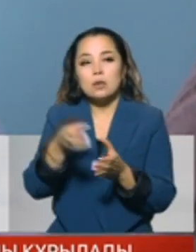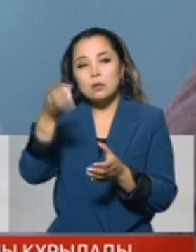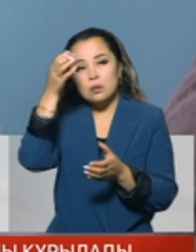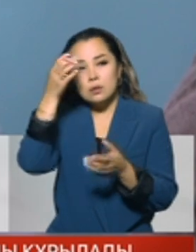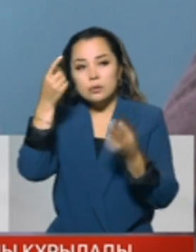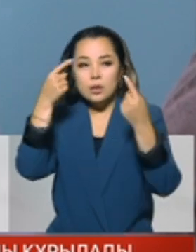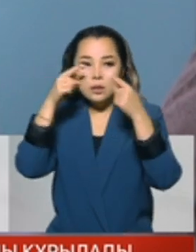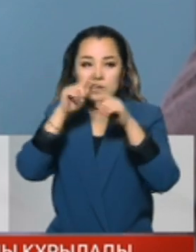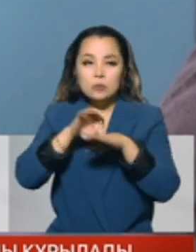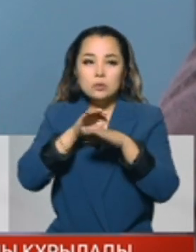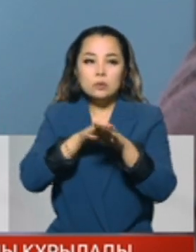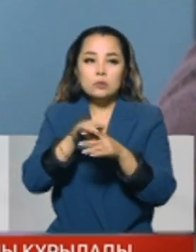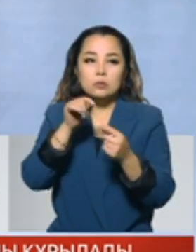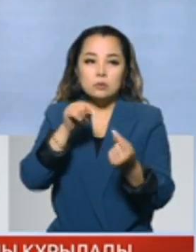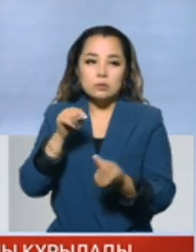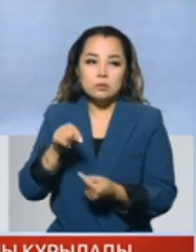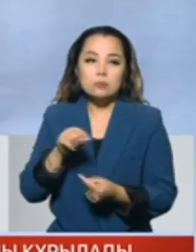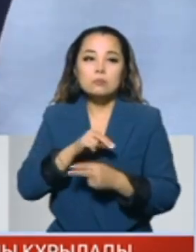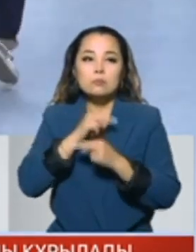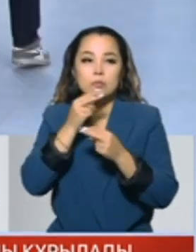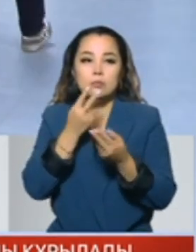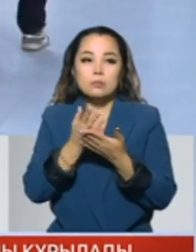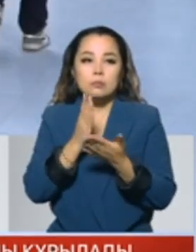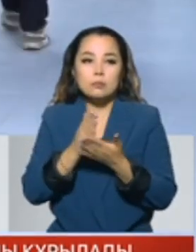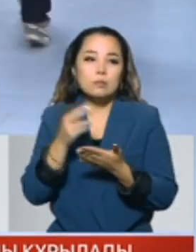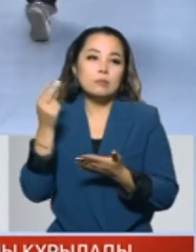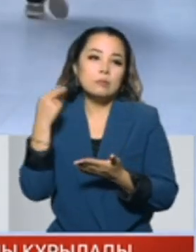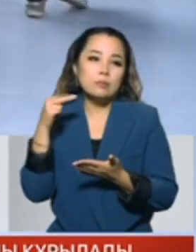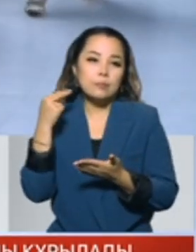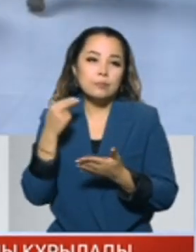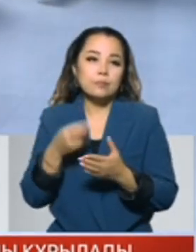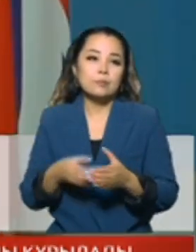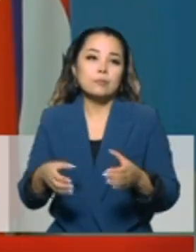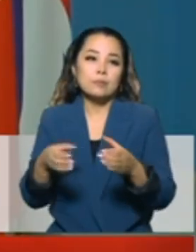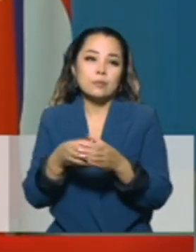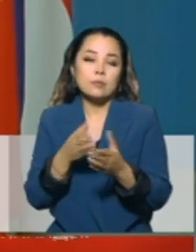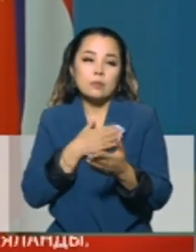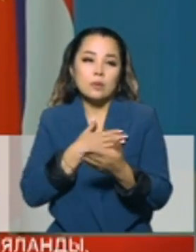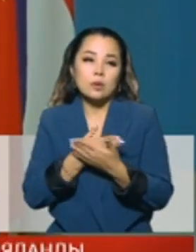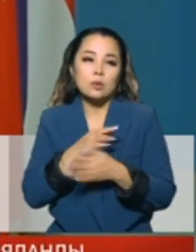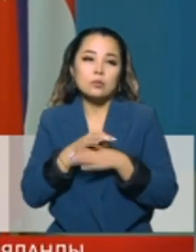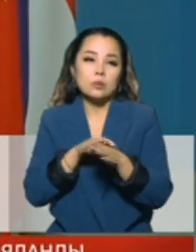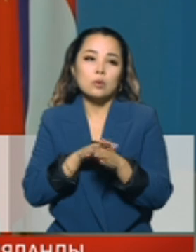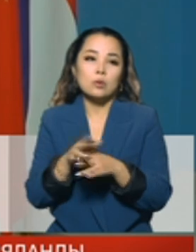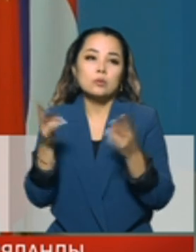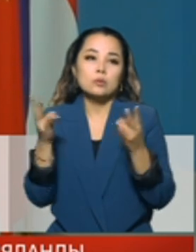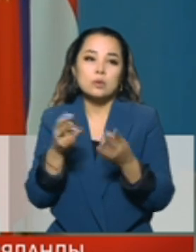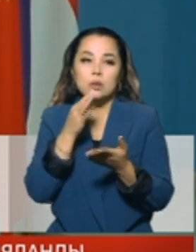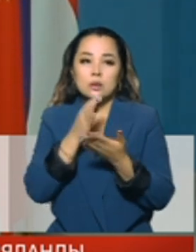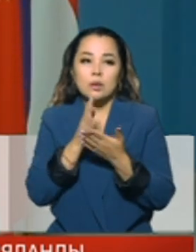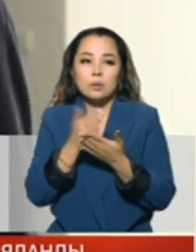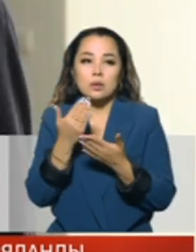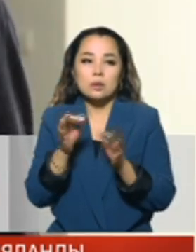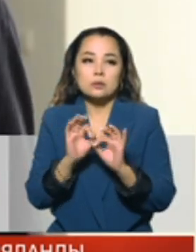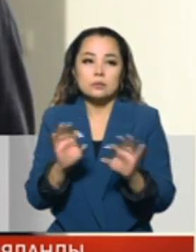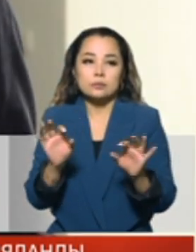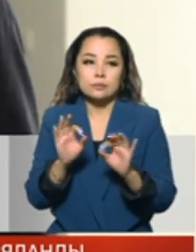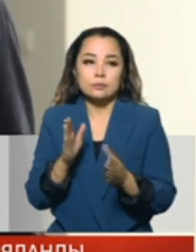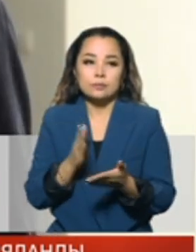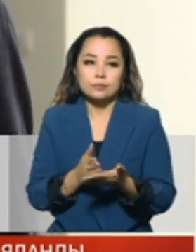технологиялық басымдықтары мен үйлестіру ісіне ерекше мән беріледі. Президент мұндай білім ордаларына барынша қолдау көрсету керектігін де айтқан болатын.